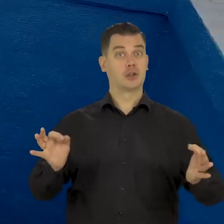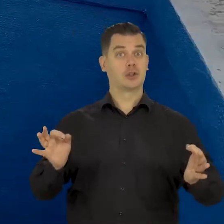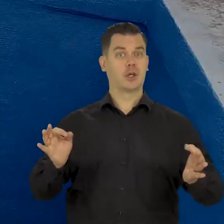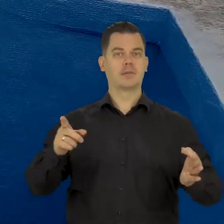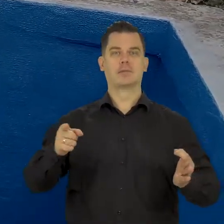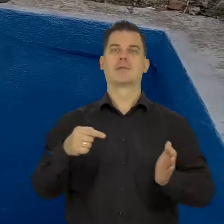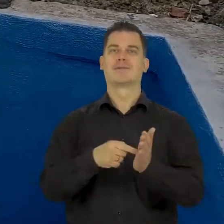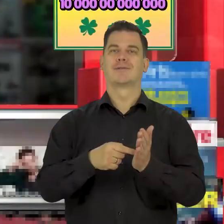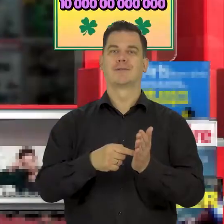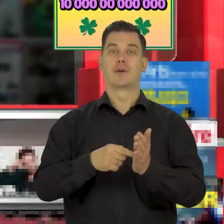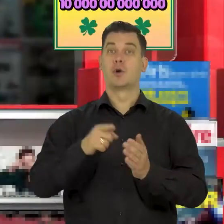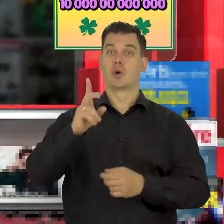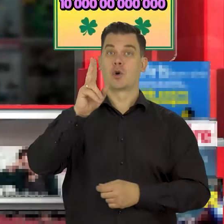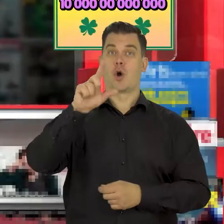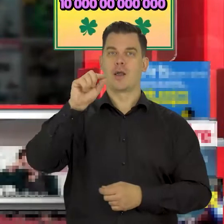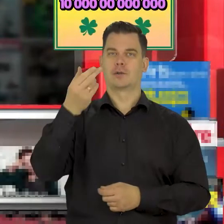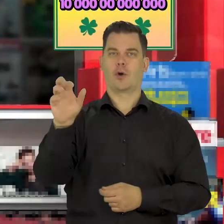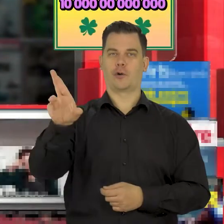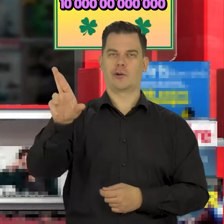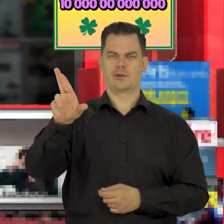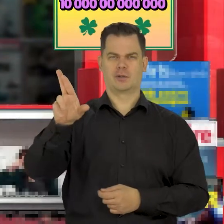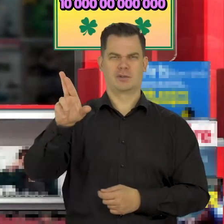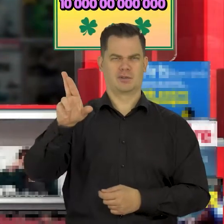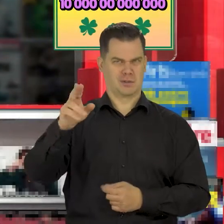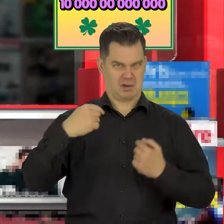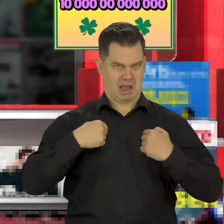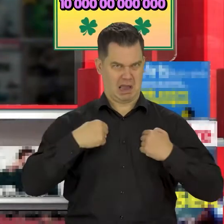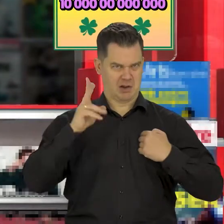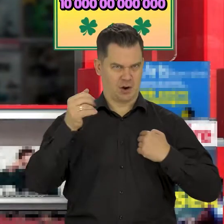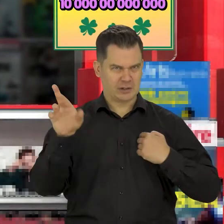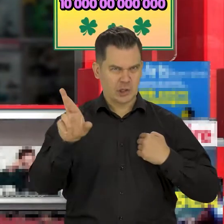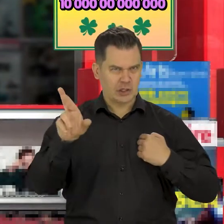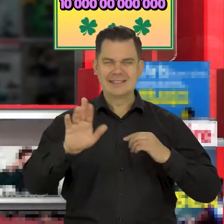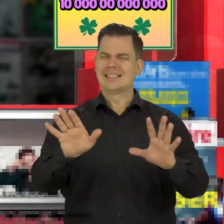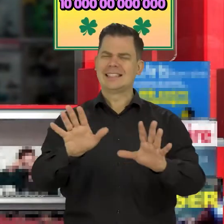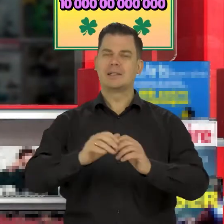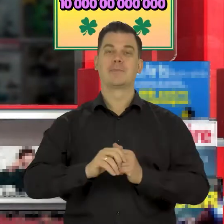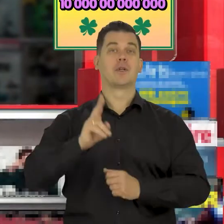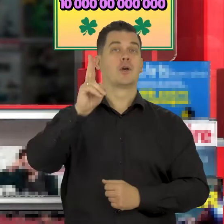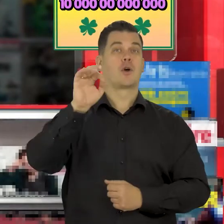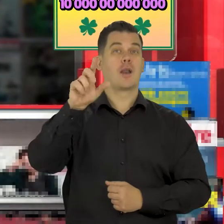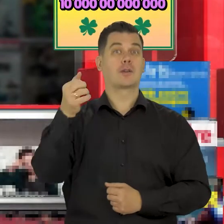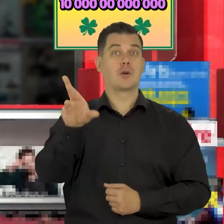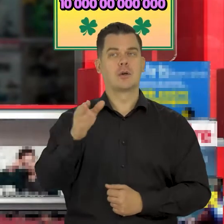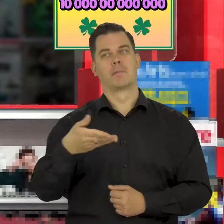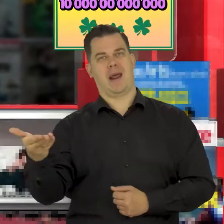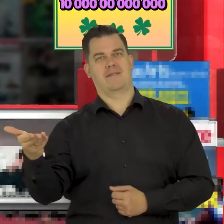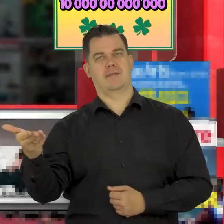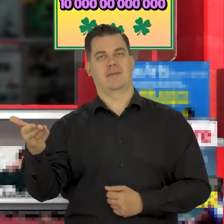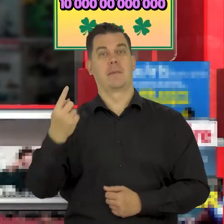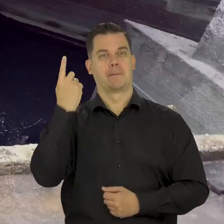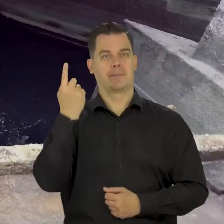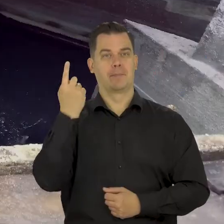u nas na tapecie kolektor. Ale żyje? Nie. Kolektor prawobrzeżny